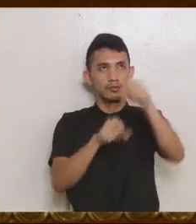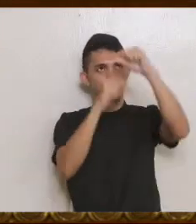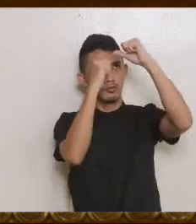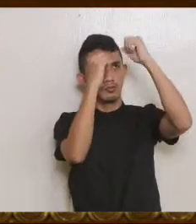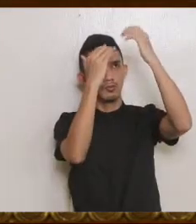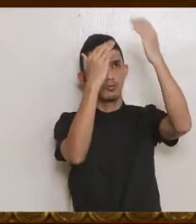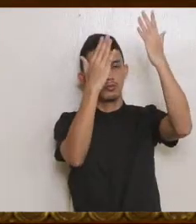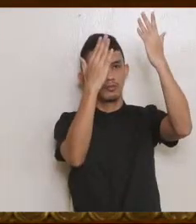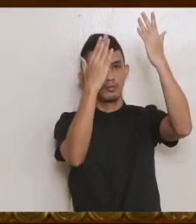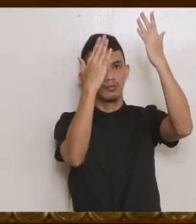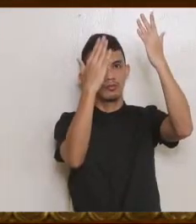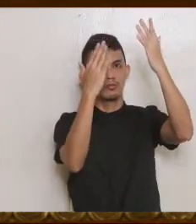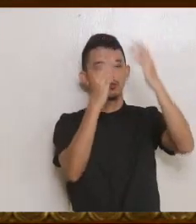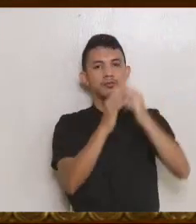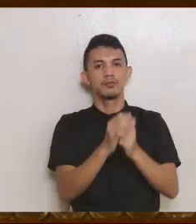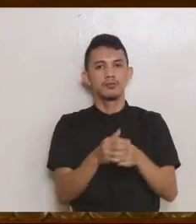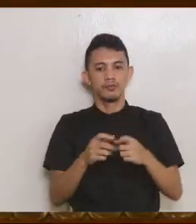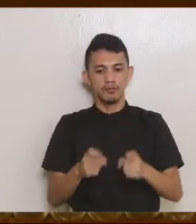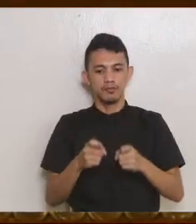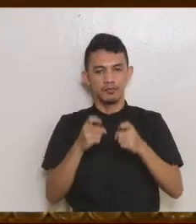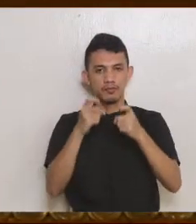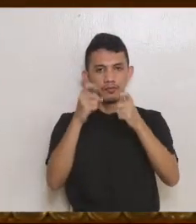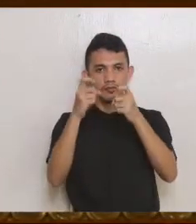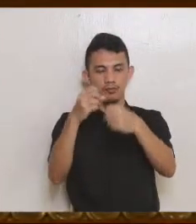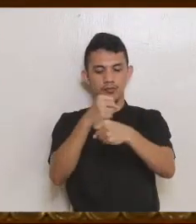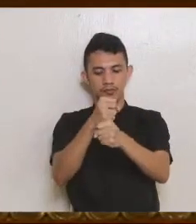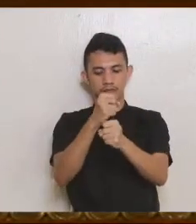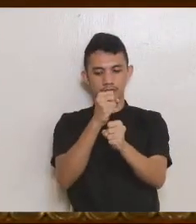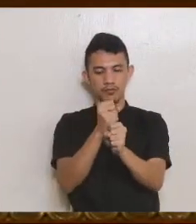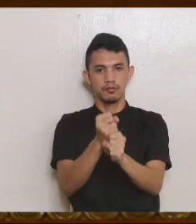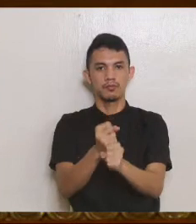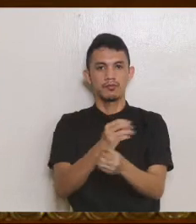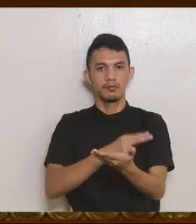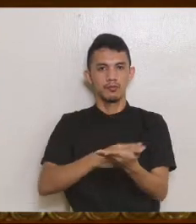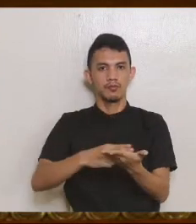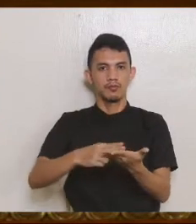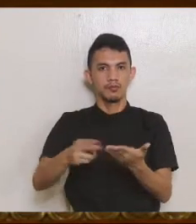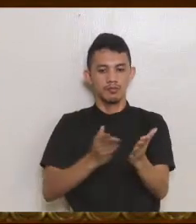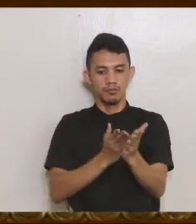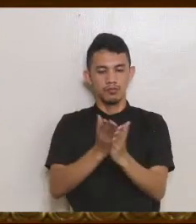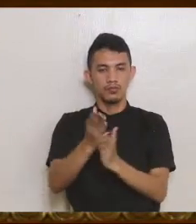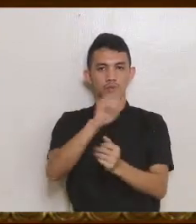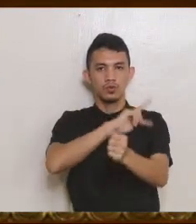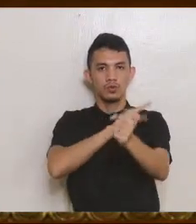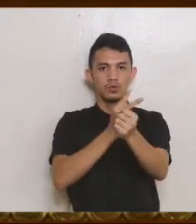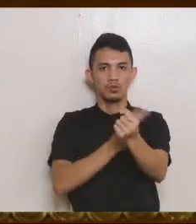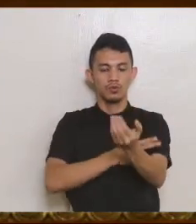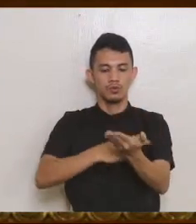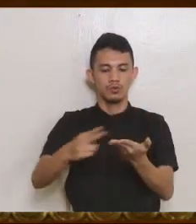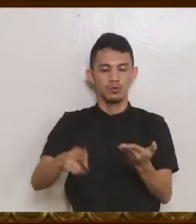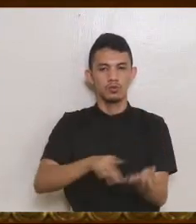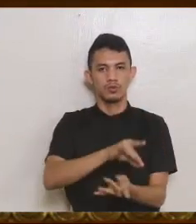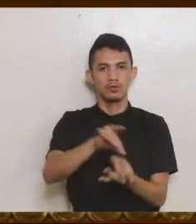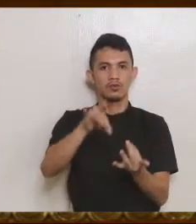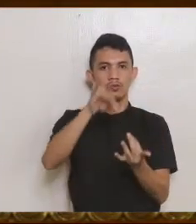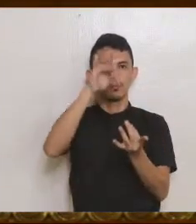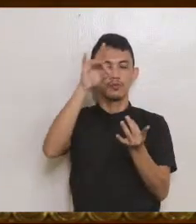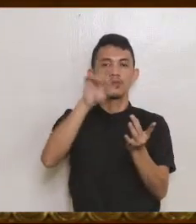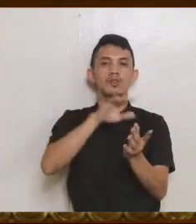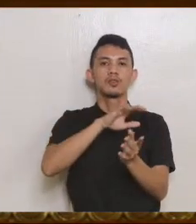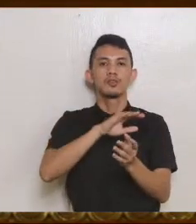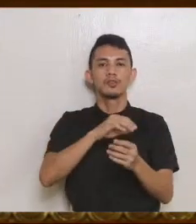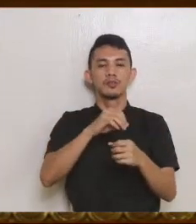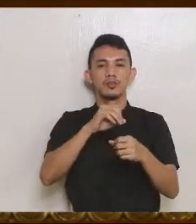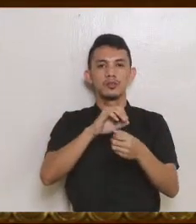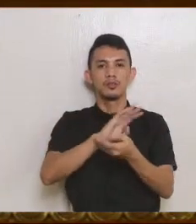ania kining mga gasa, himoa kining balaan, pinagi sa gahom sa imong espiritu, aron